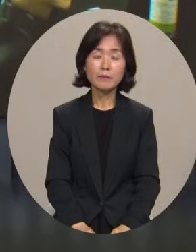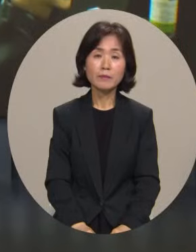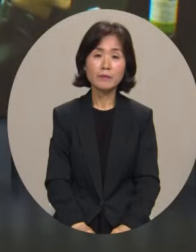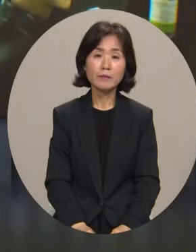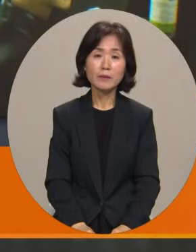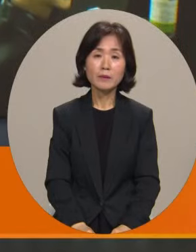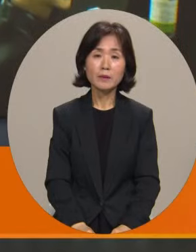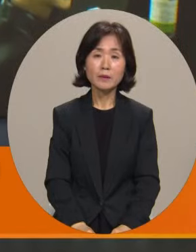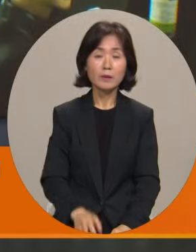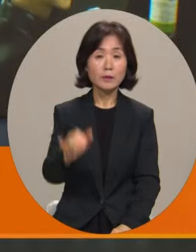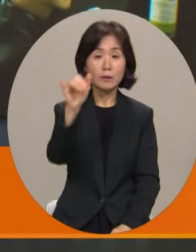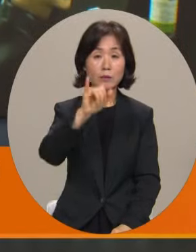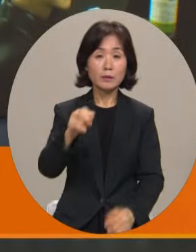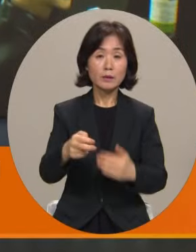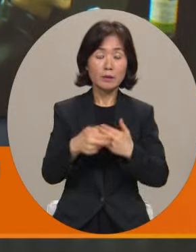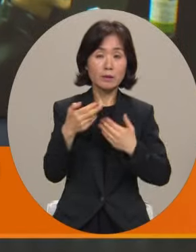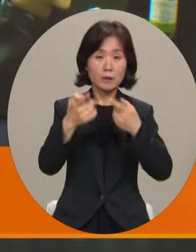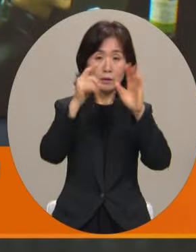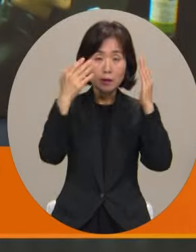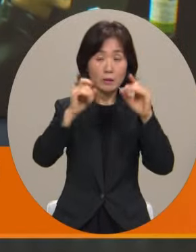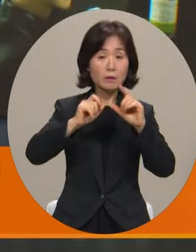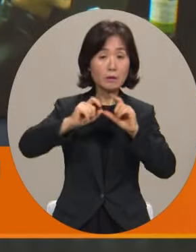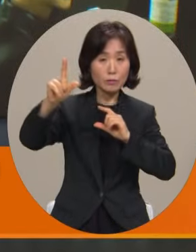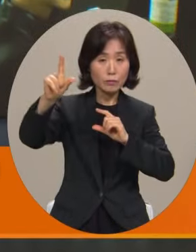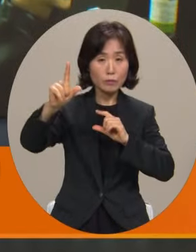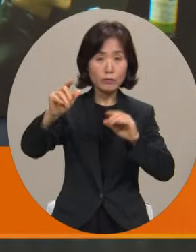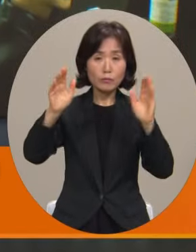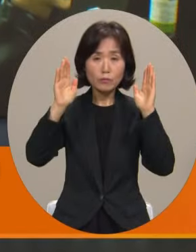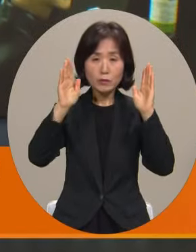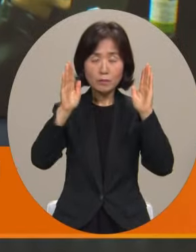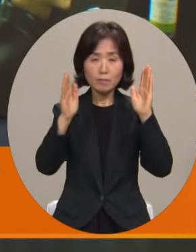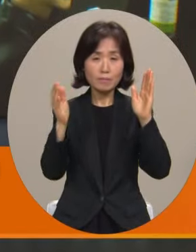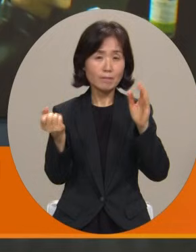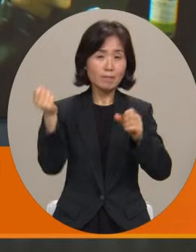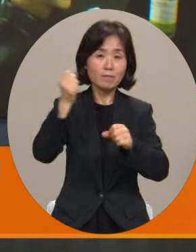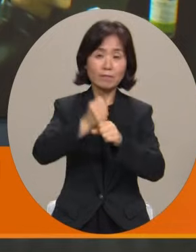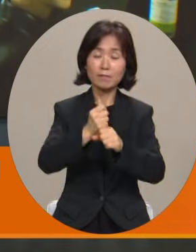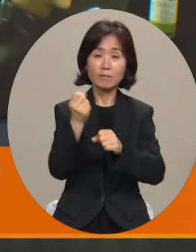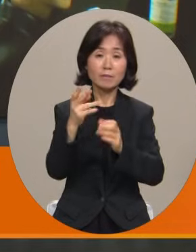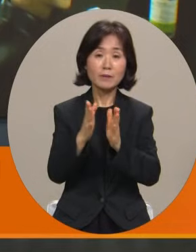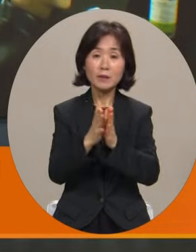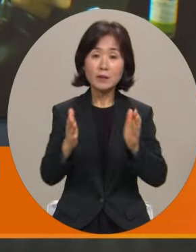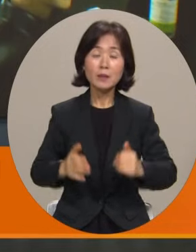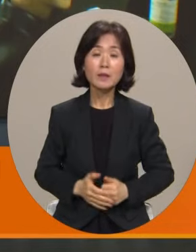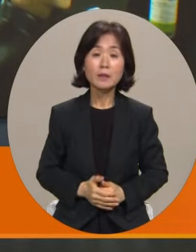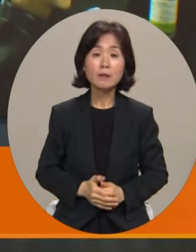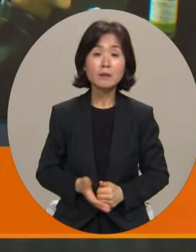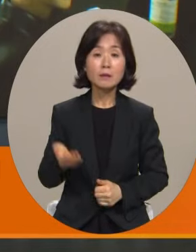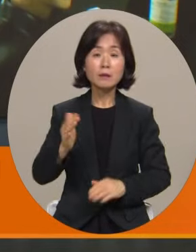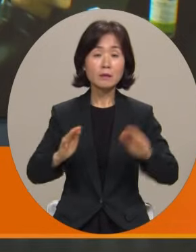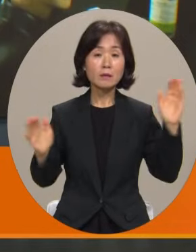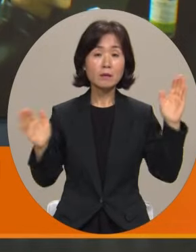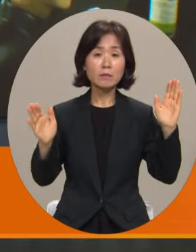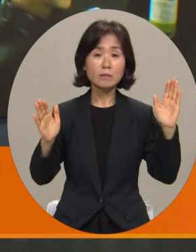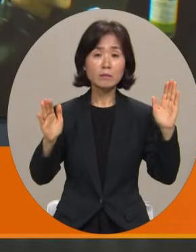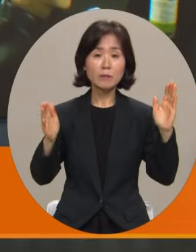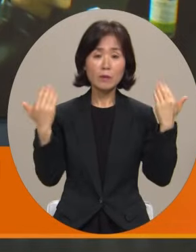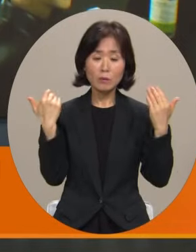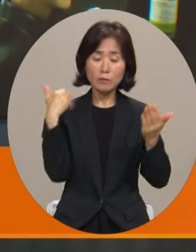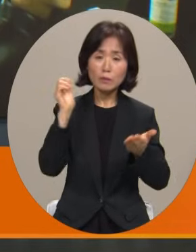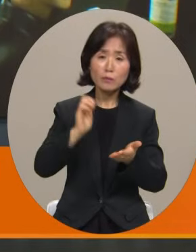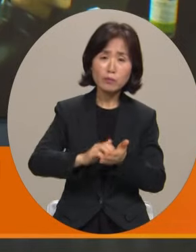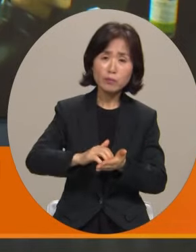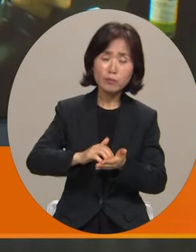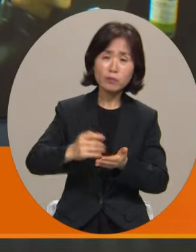네, 이런 가운데 전국 의과대학 대부분이 수업을 다시 시작했습니다. 하지만 학생들은 여전히 학교로 돌아오지